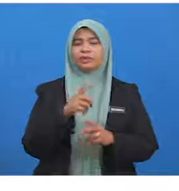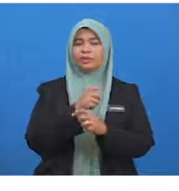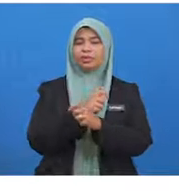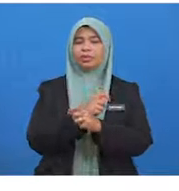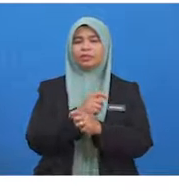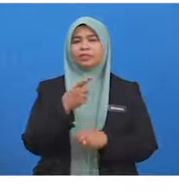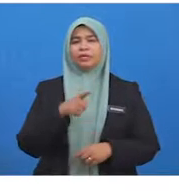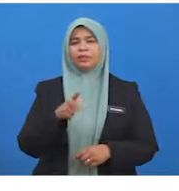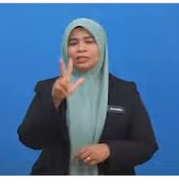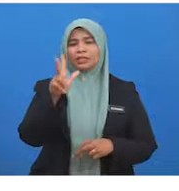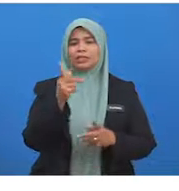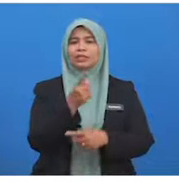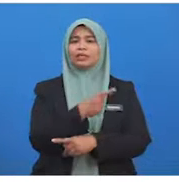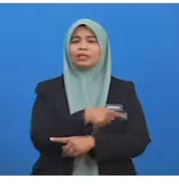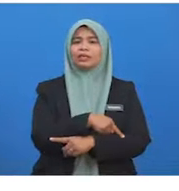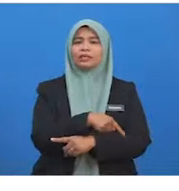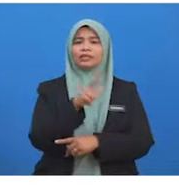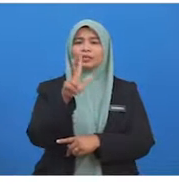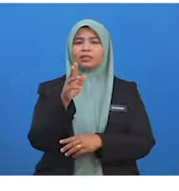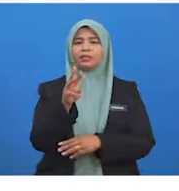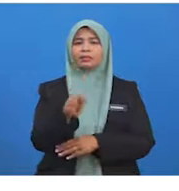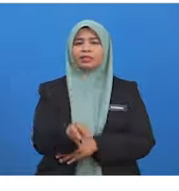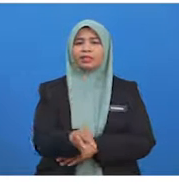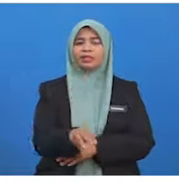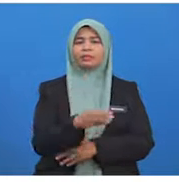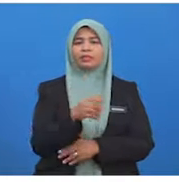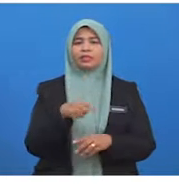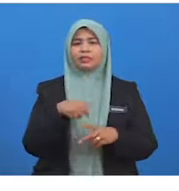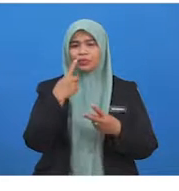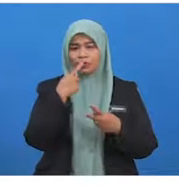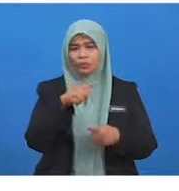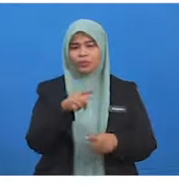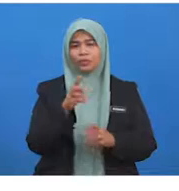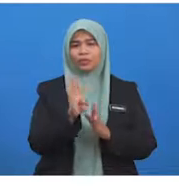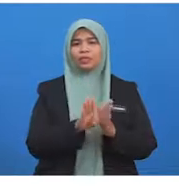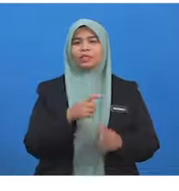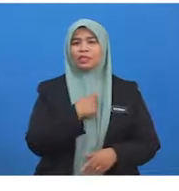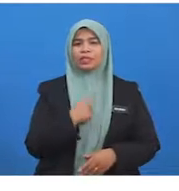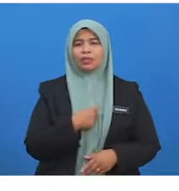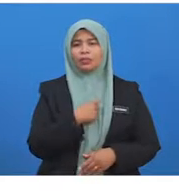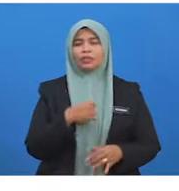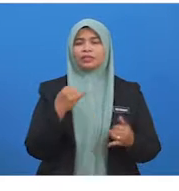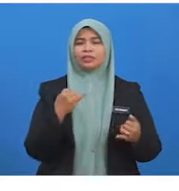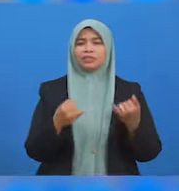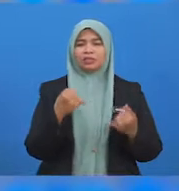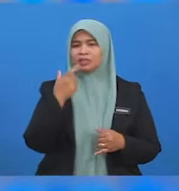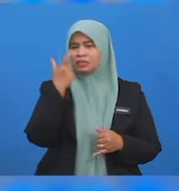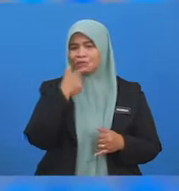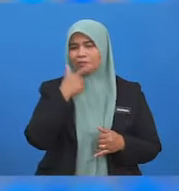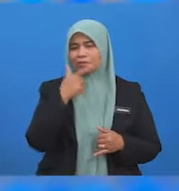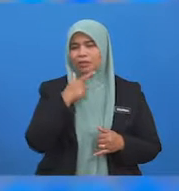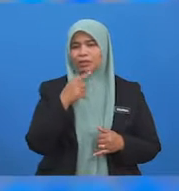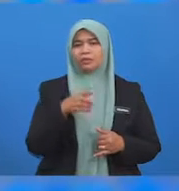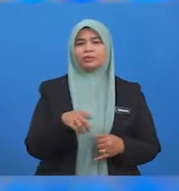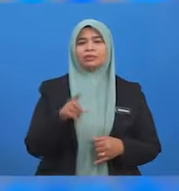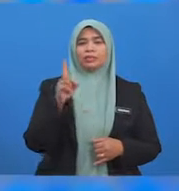bertaubat. Jika mereka enggan bertaubat, dia hendaklah dihukum bunuh. Jenayah